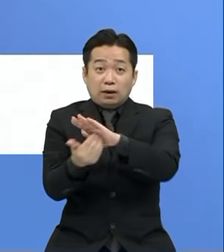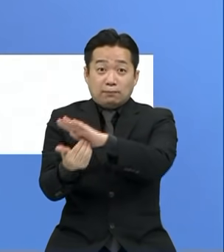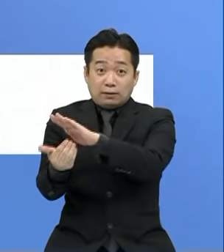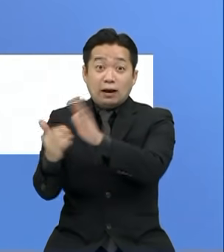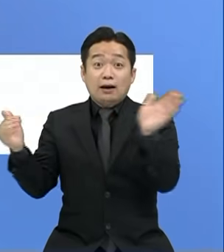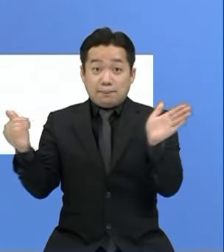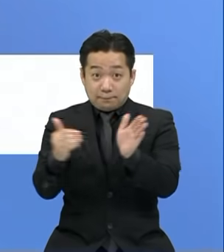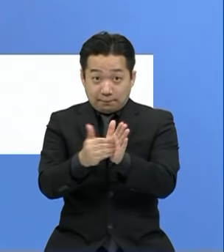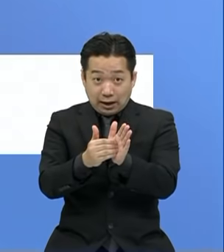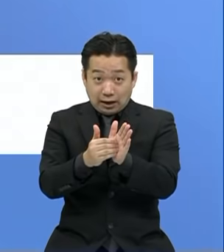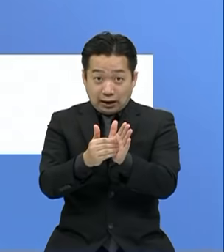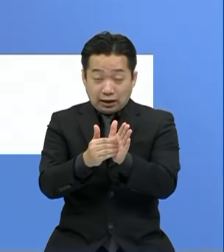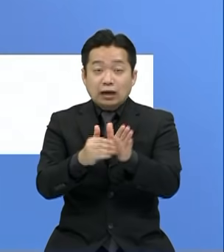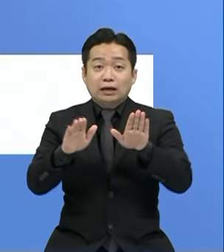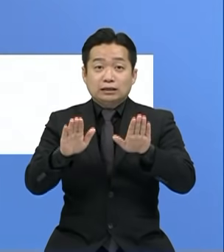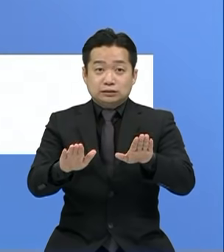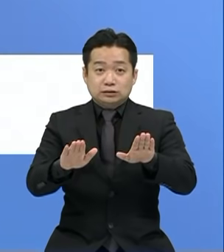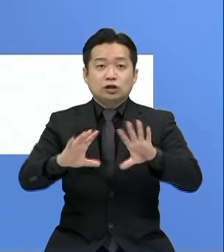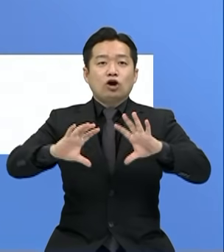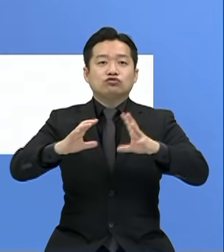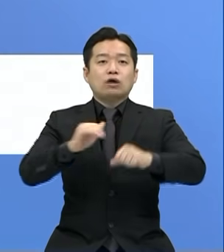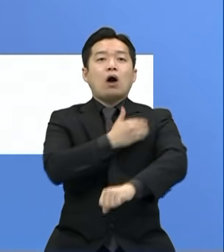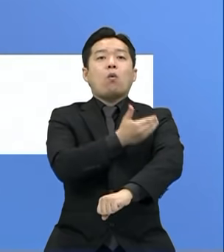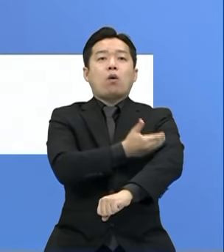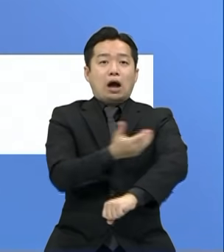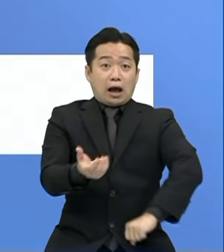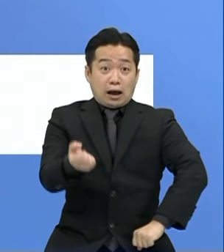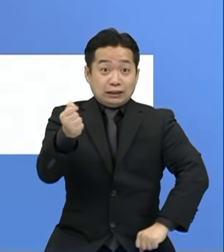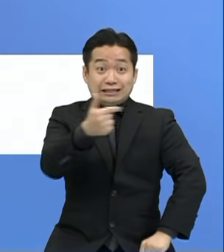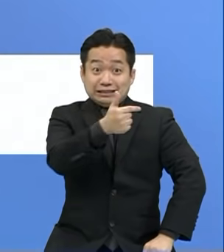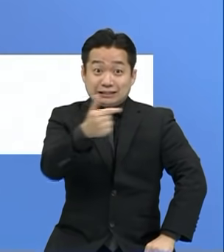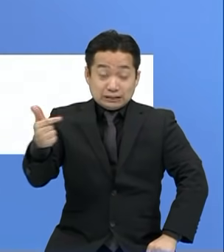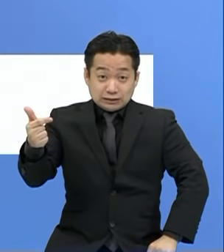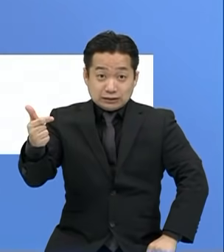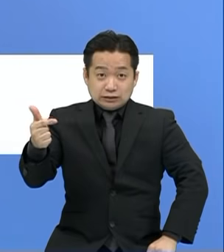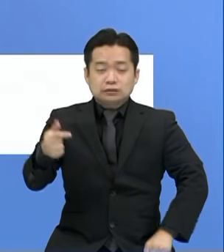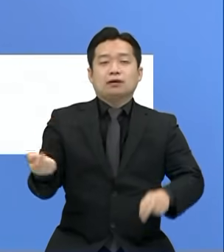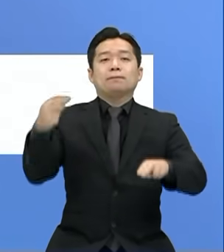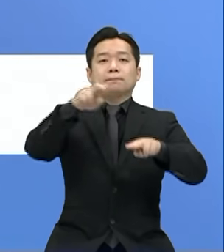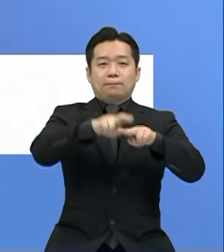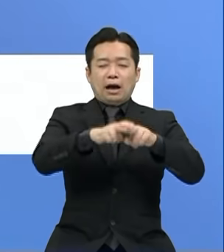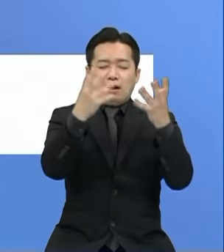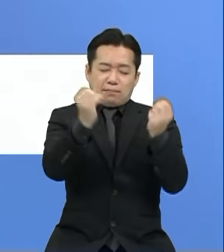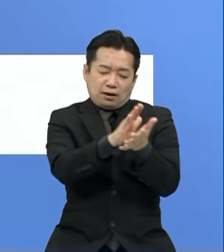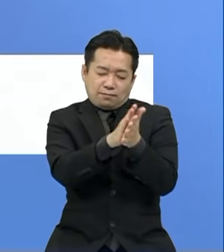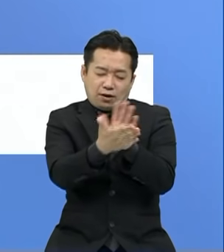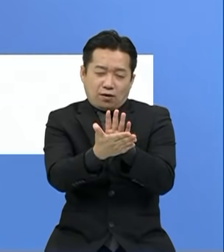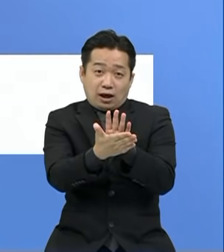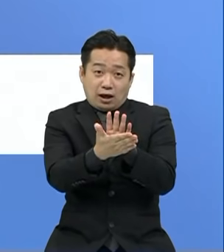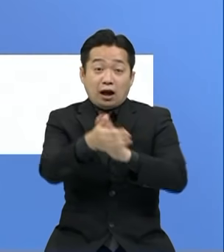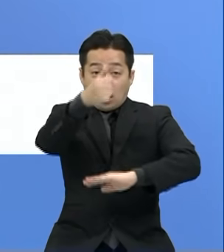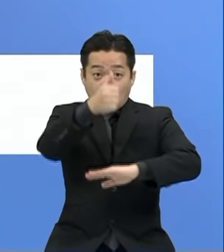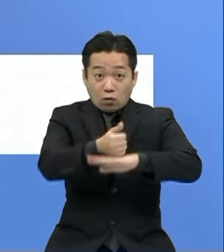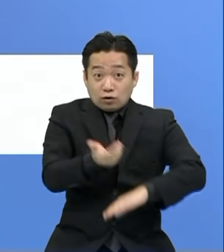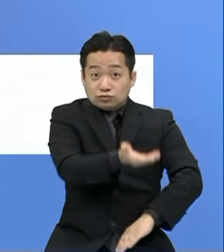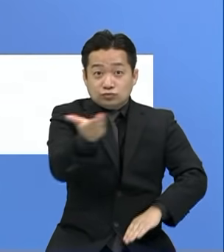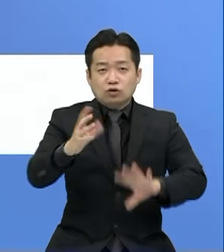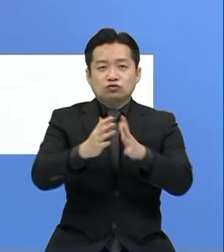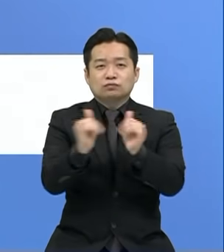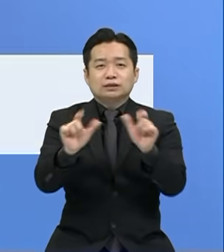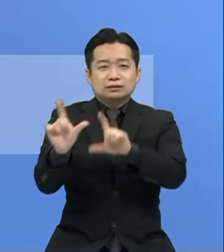이제 국가 권력이라고 하는 거대한 큰 도구로 더 많은 변화를 만들어서 우리 국민들의 삶도